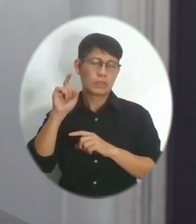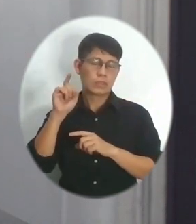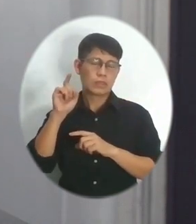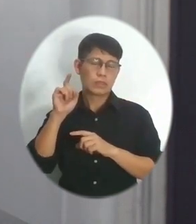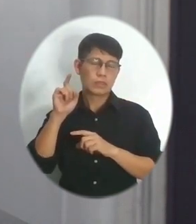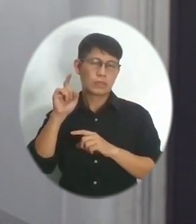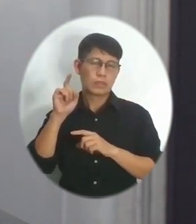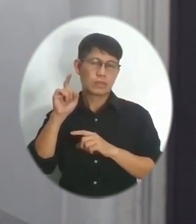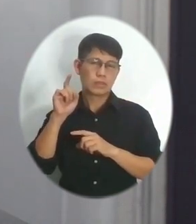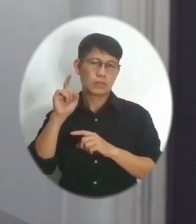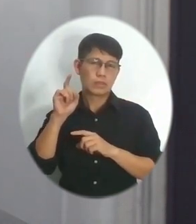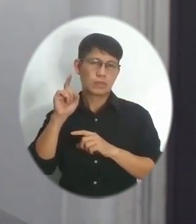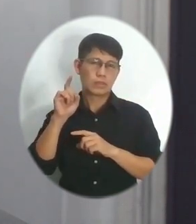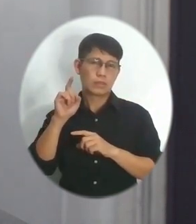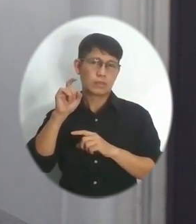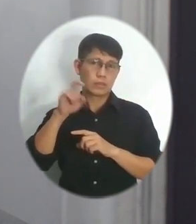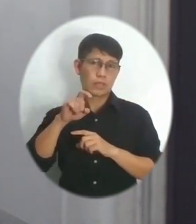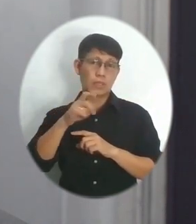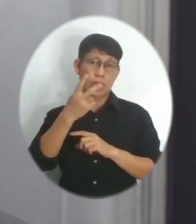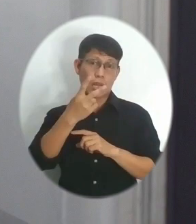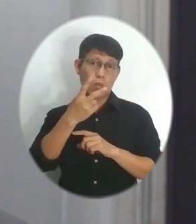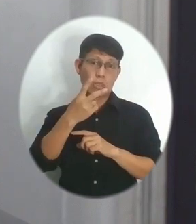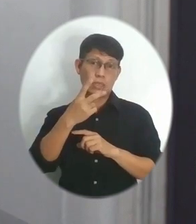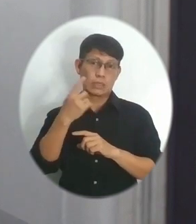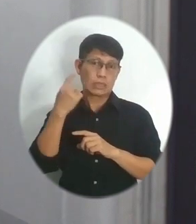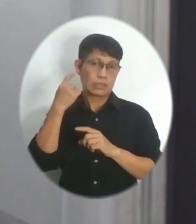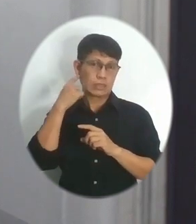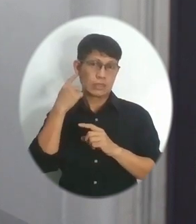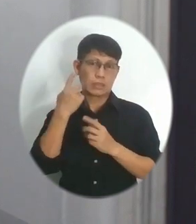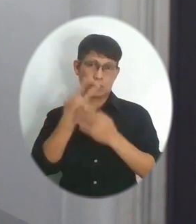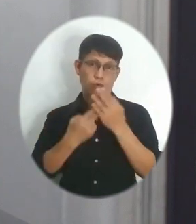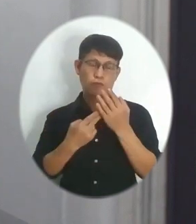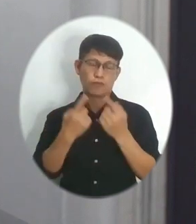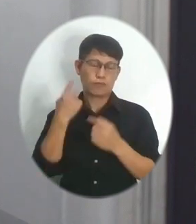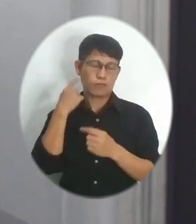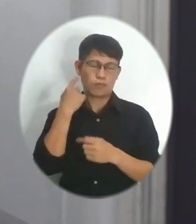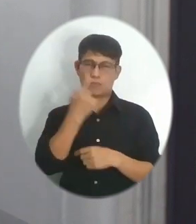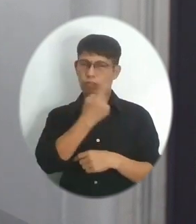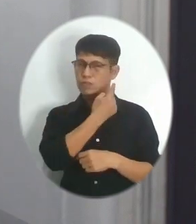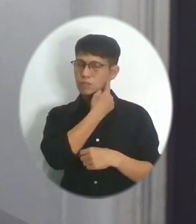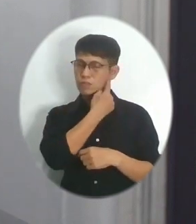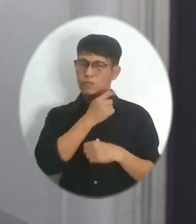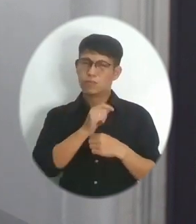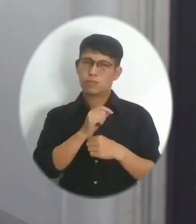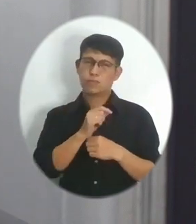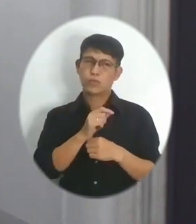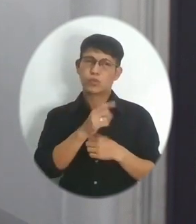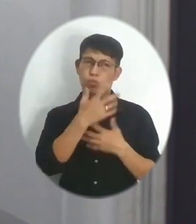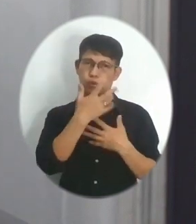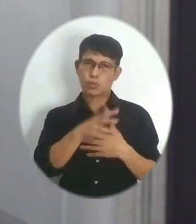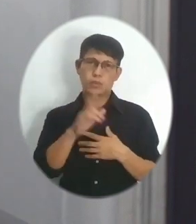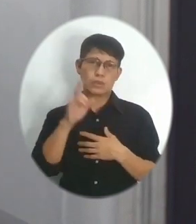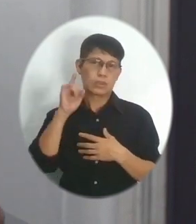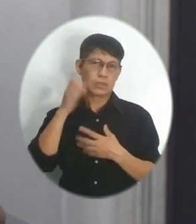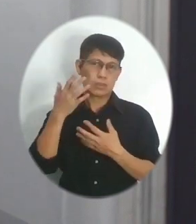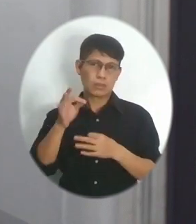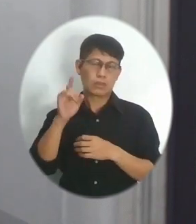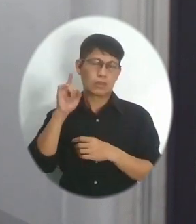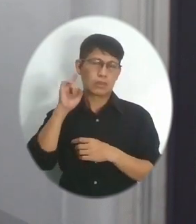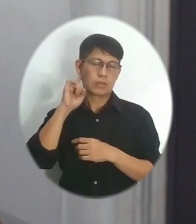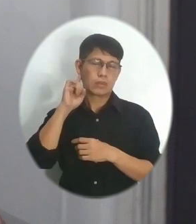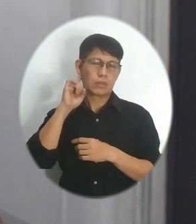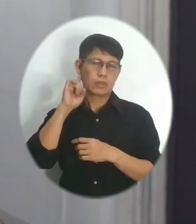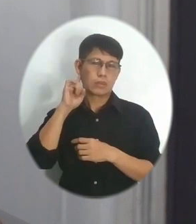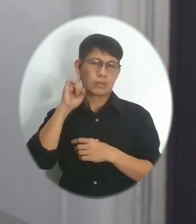Kasi nagising na po siya eh. Dapat dalawa daw po yung ititest sa kanya. Eh, nung na-test na po yung